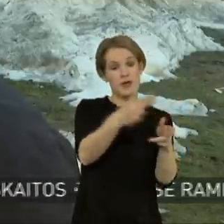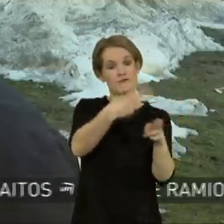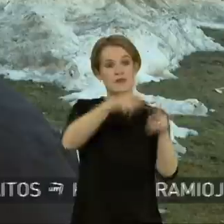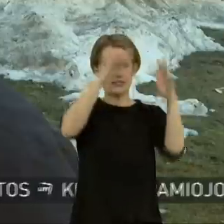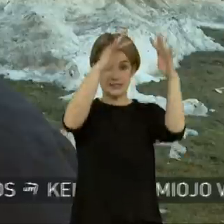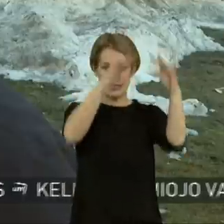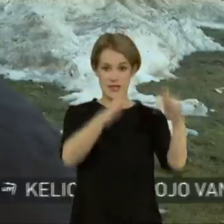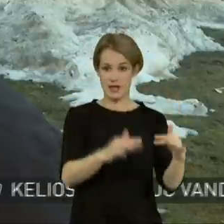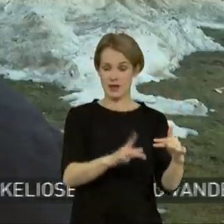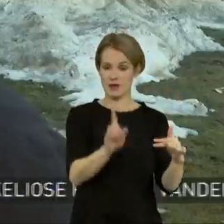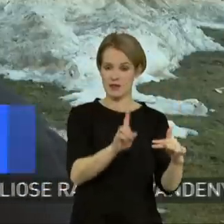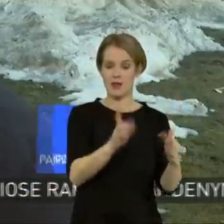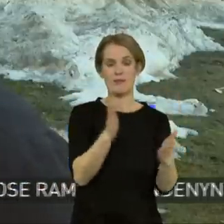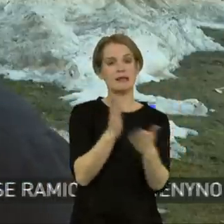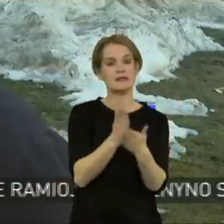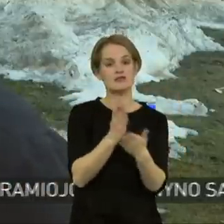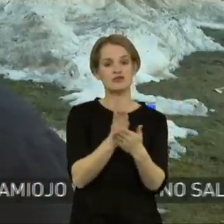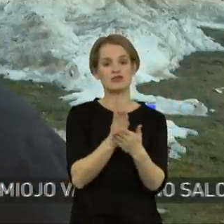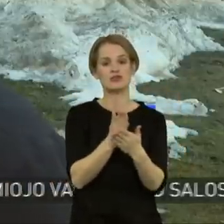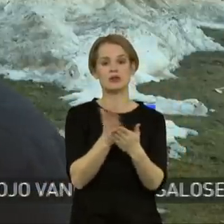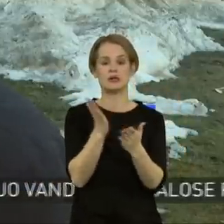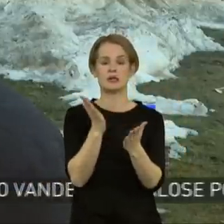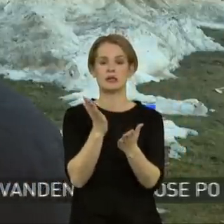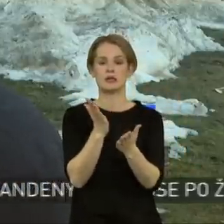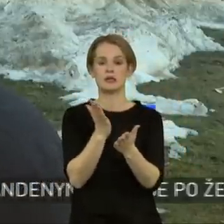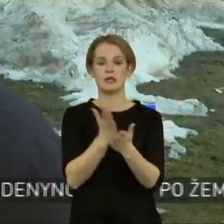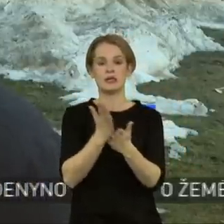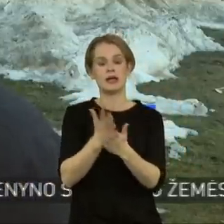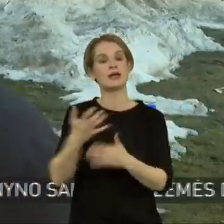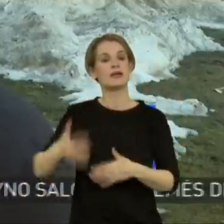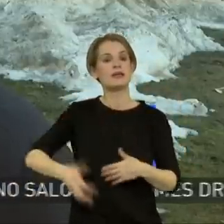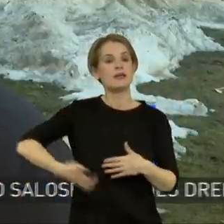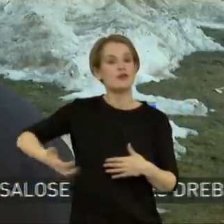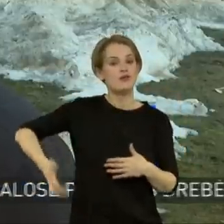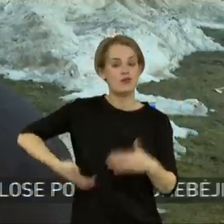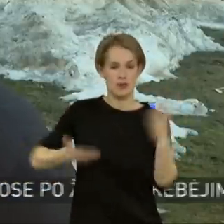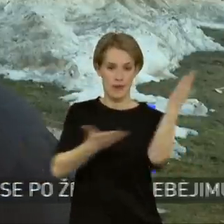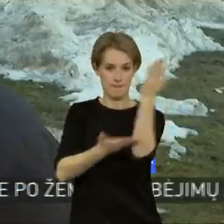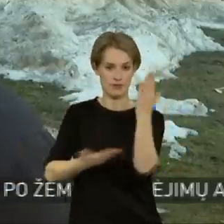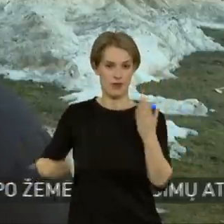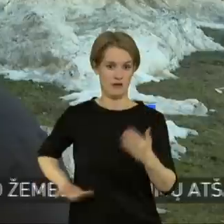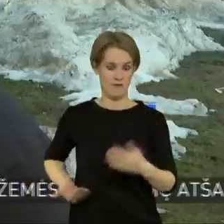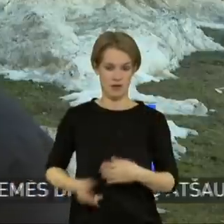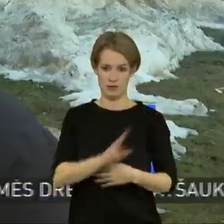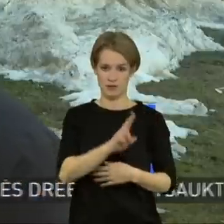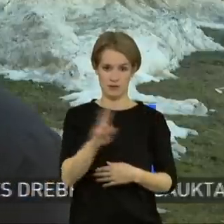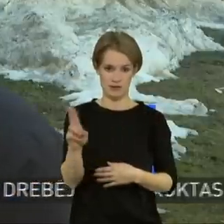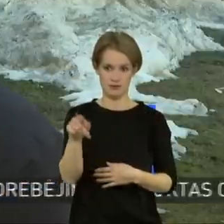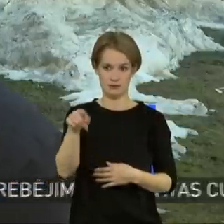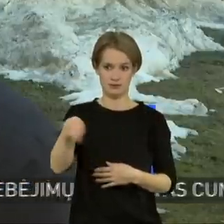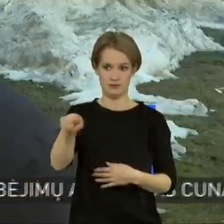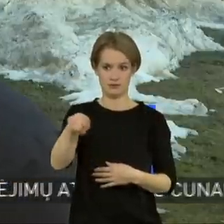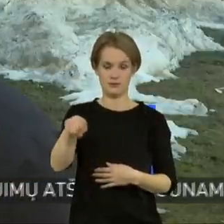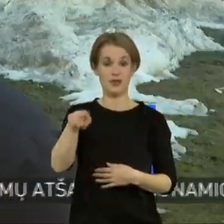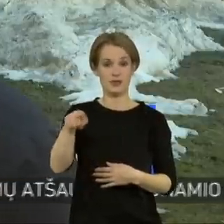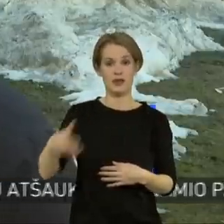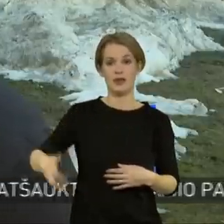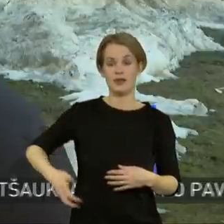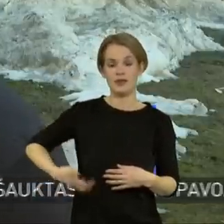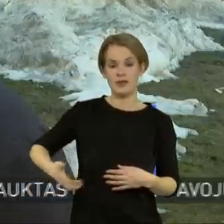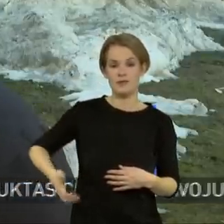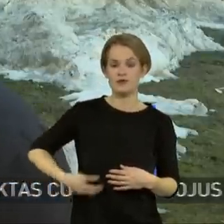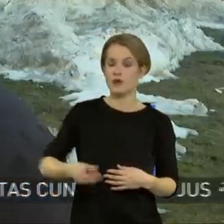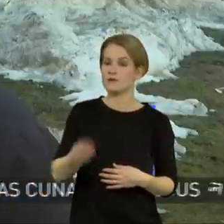labai didelio tankaus kanopinių miško žvėrių skaičiaus. Šie puikūs gyvūnai minta